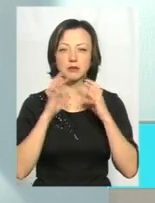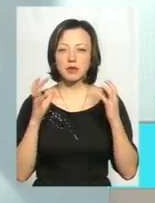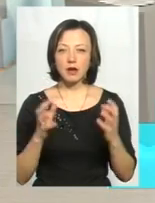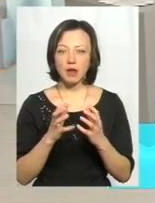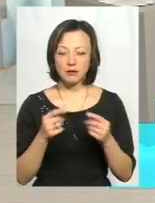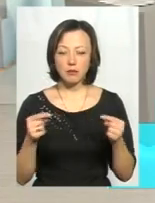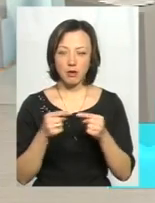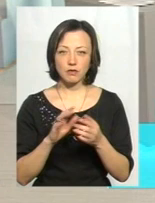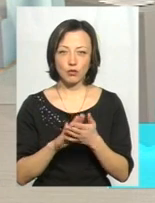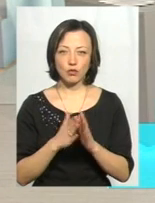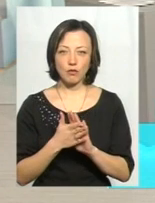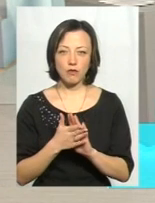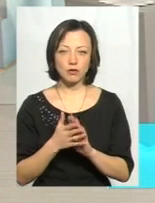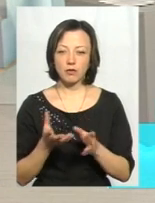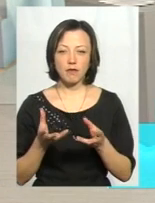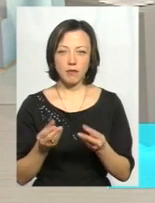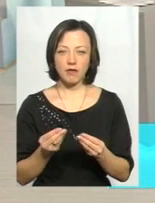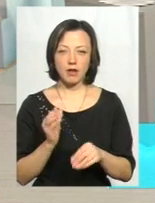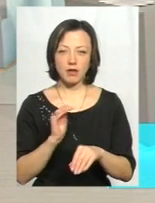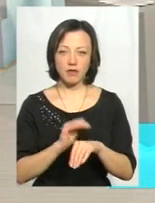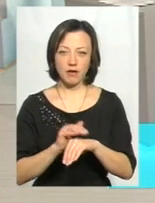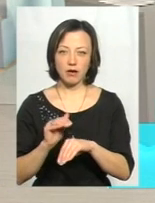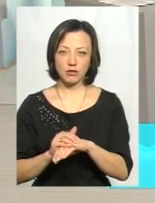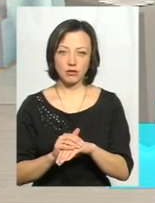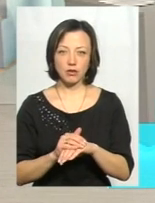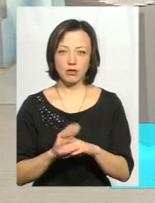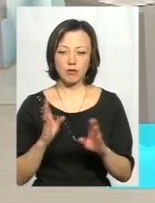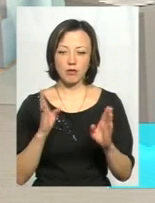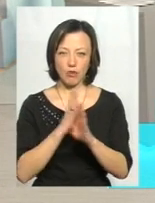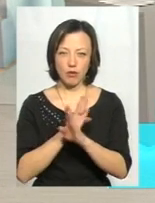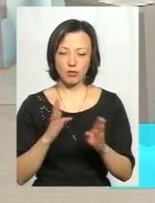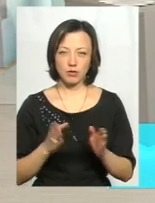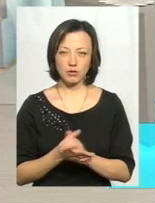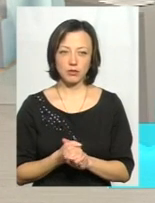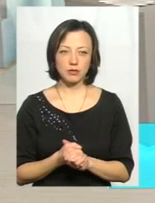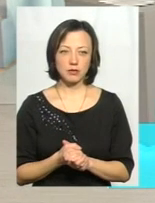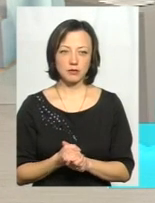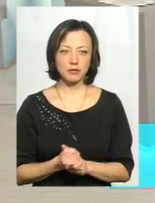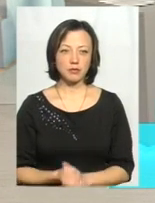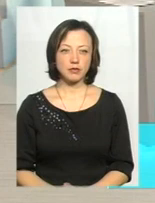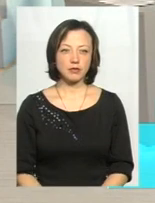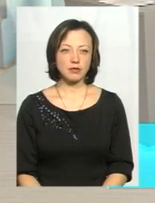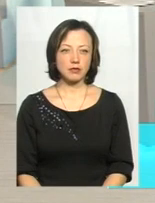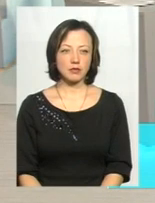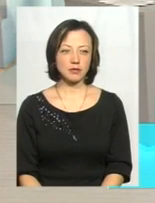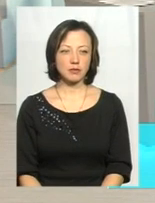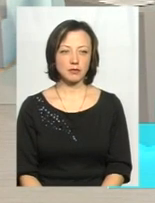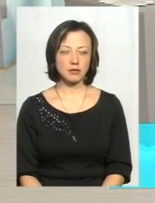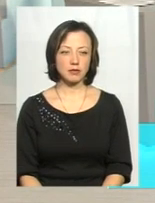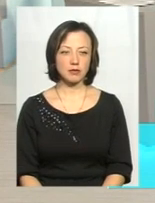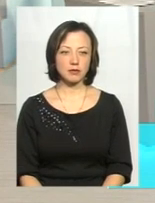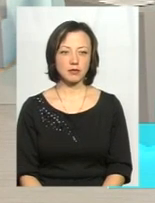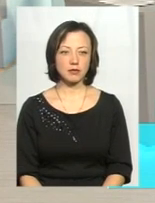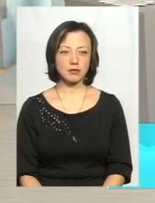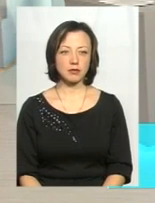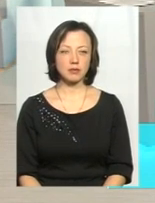зберігатися в певних умовах, щоб на них не впливали фактори атмосферного тиску, ну і взагалі інший вплив, щоб